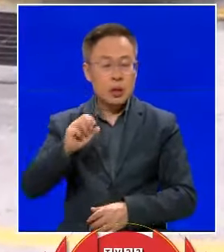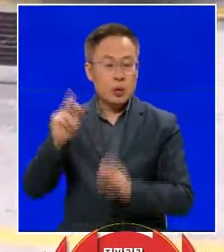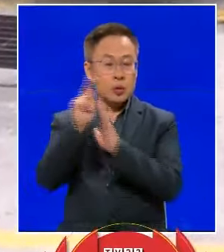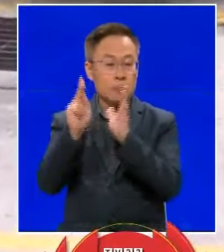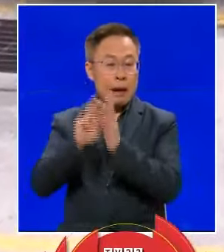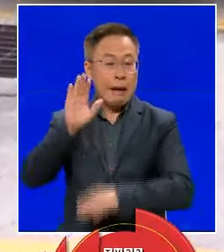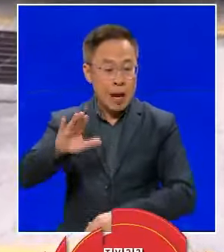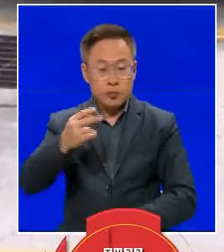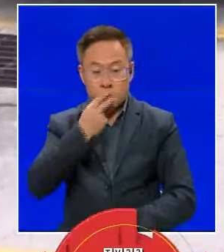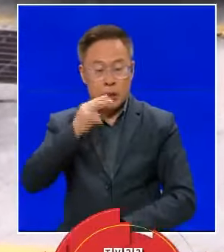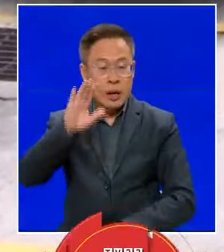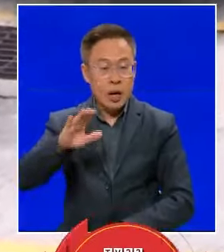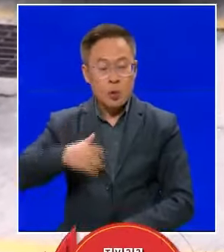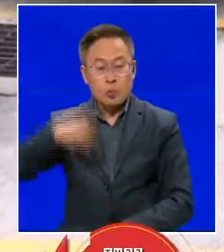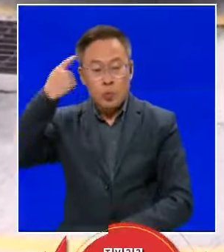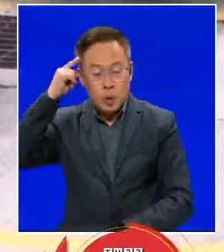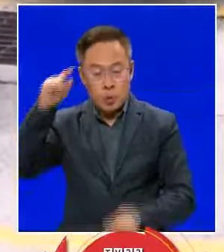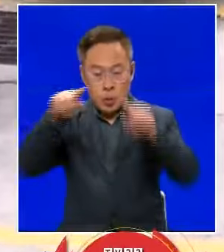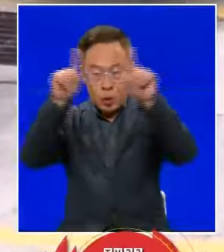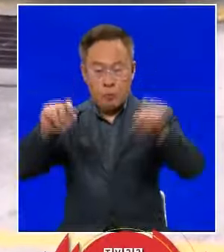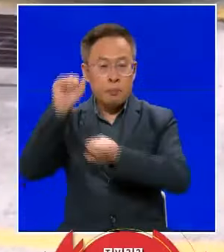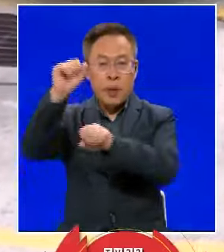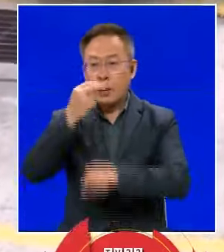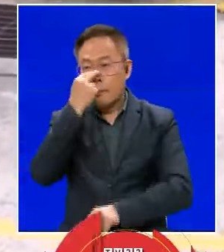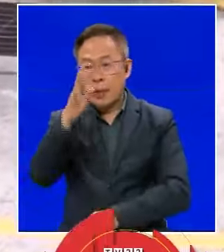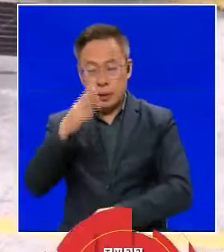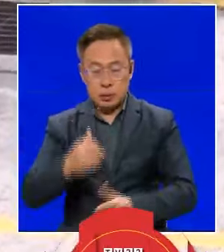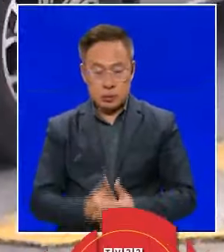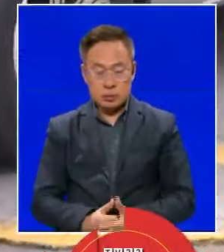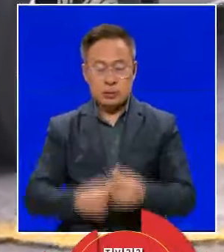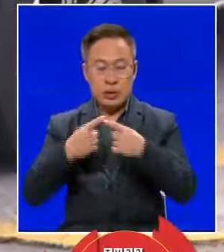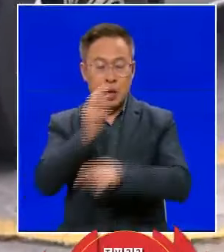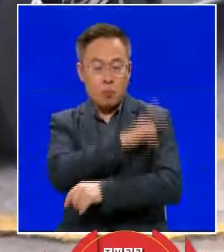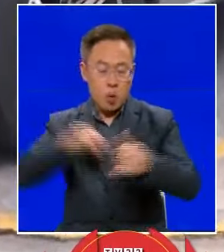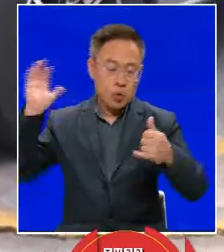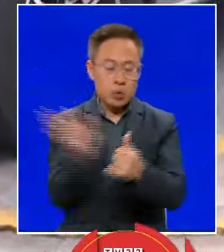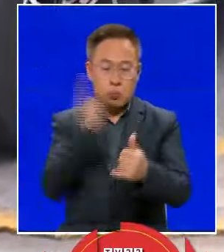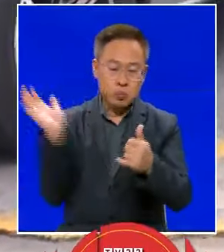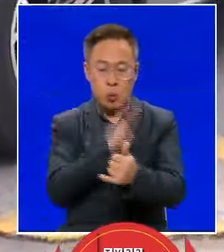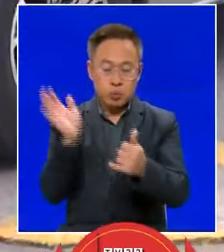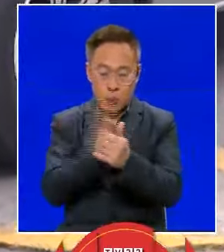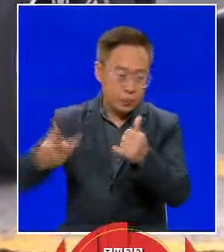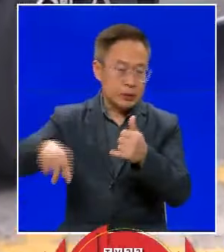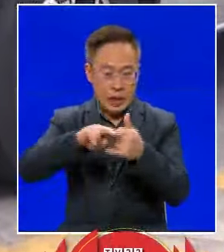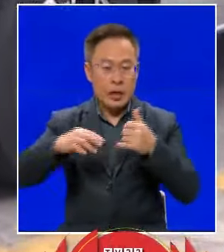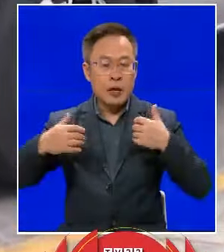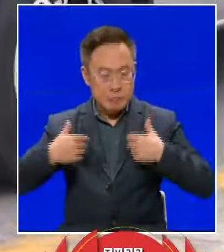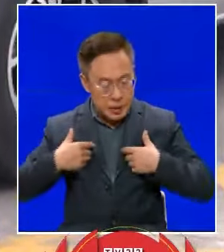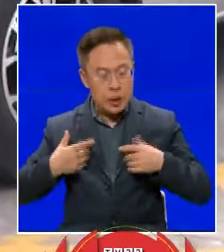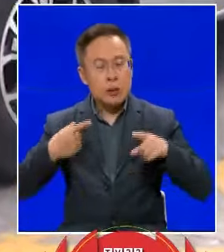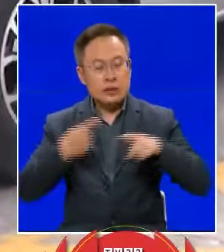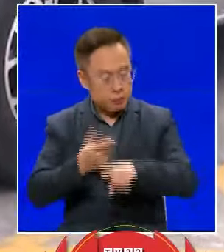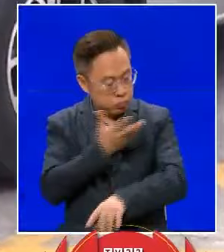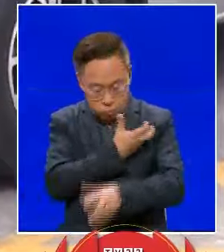าลนะครับและไม่เห็นป้ายด้วยนะครับแต่หลังจากที่ถูกทำร้าย 5-6 ครั้งทั้งตบทั้งเตะจนได้รับบาดเจ็บทางร่างกาย